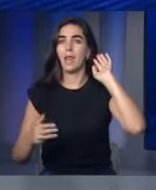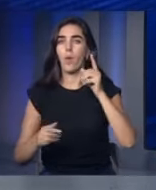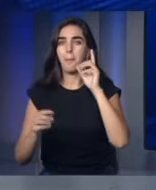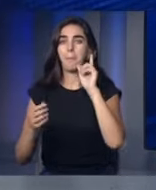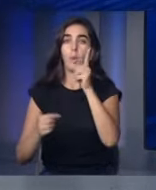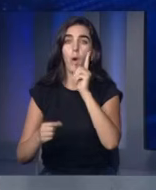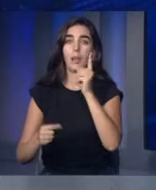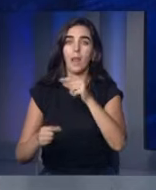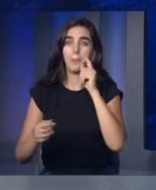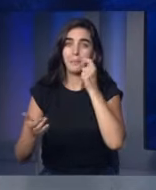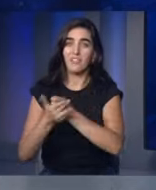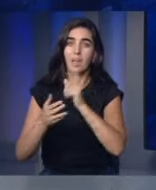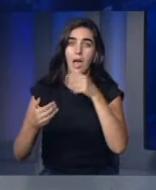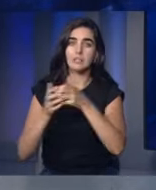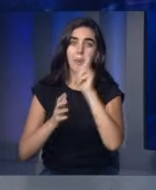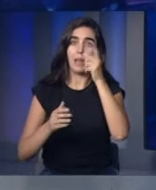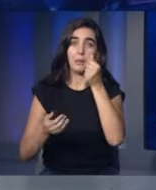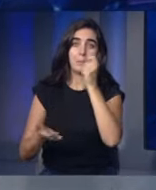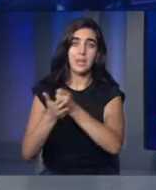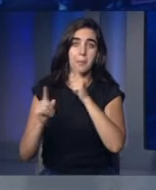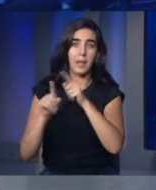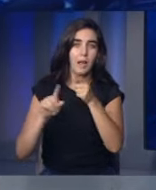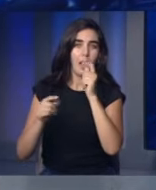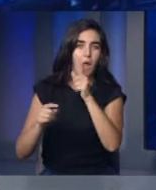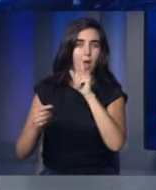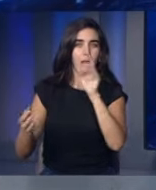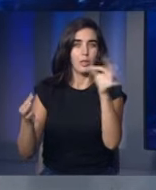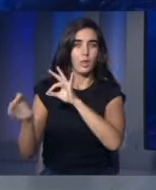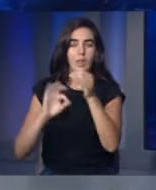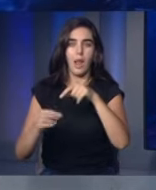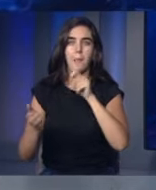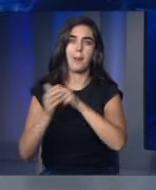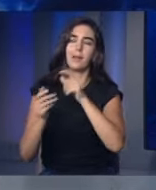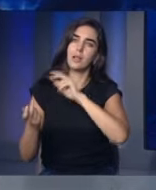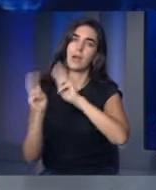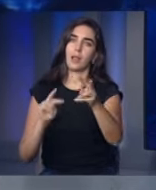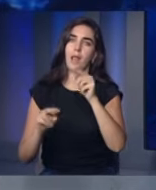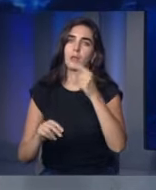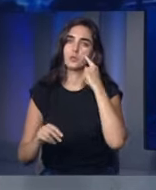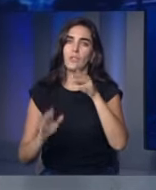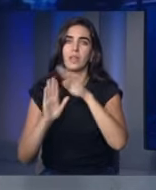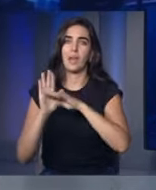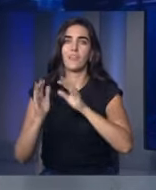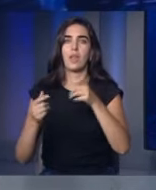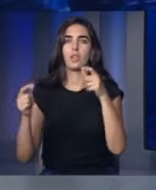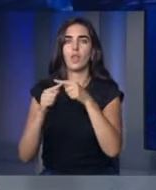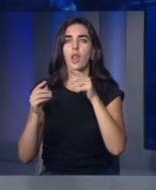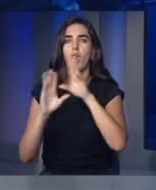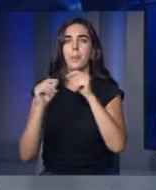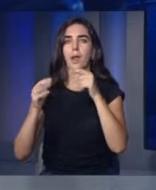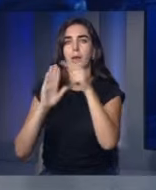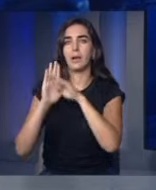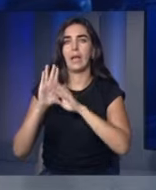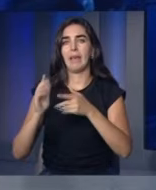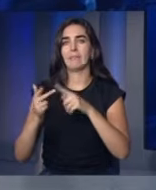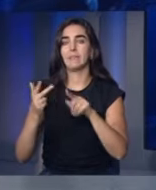المزعوم. نتنياهو يتوعد بتدفيع حزب الله الثمن ويحاول استباق احتمال تبلور صفقة غزة